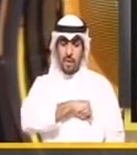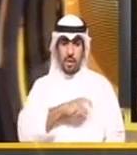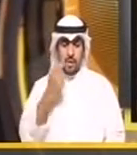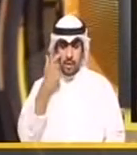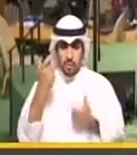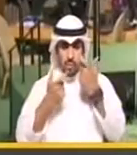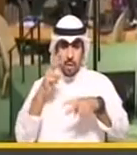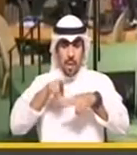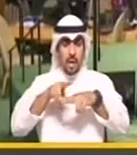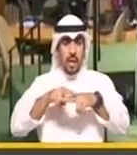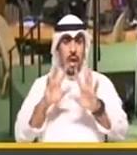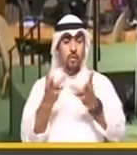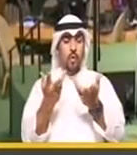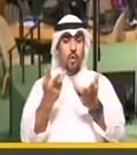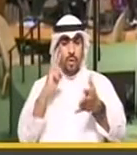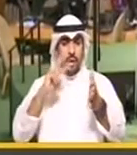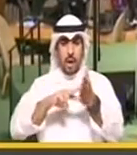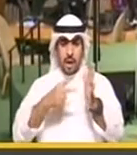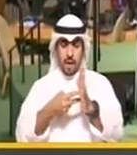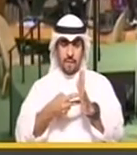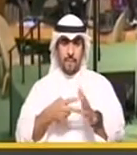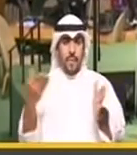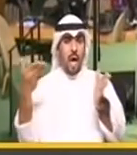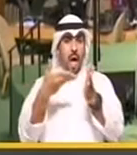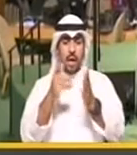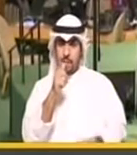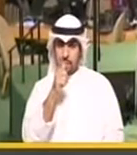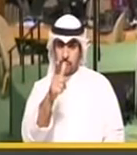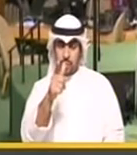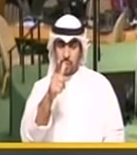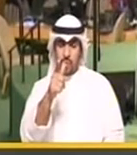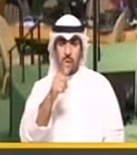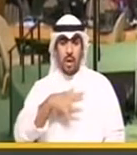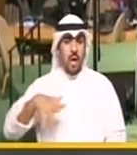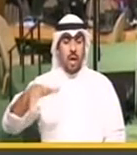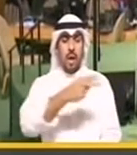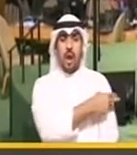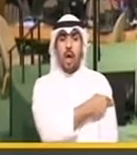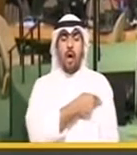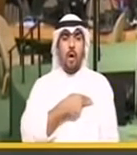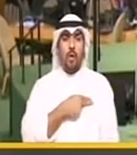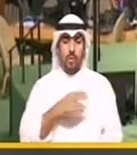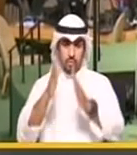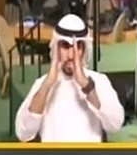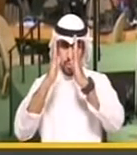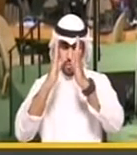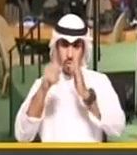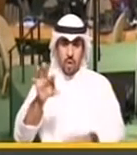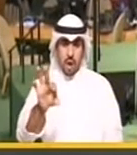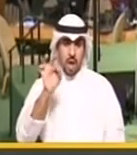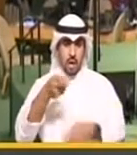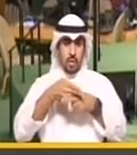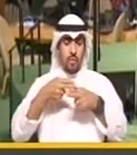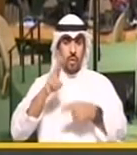الاسرائيلي واختتم حديثه شاكرا الاعضاء في مجموعه اسيا لاعتماد ترشيح الكويت لعضويه مجلس